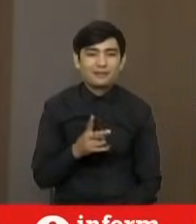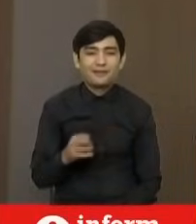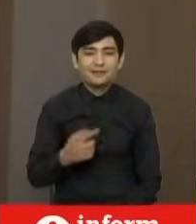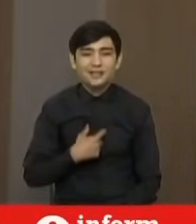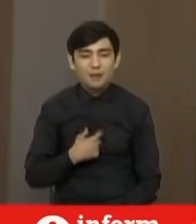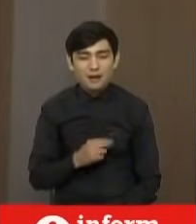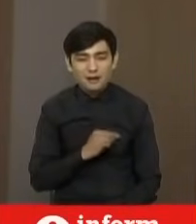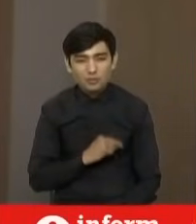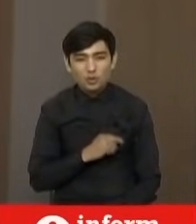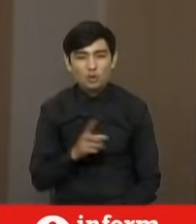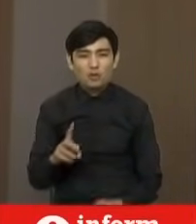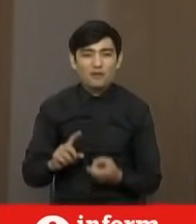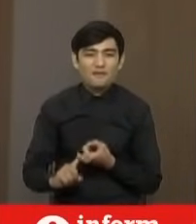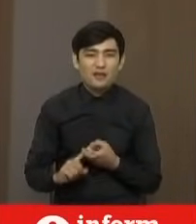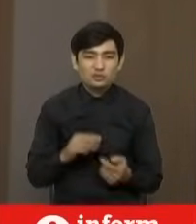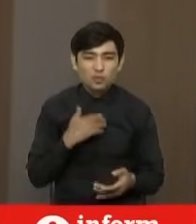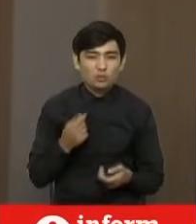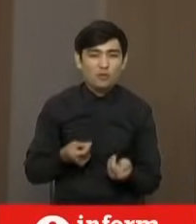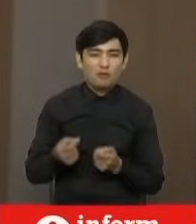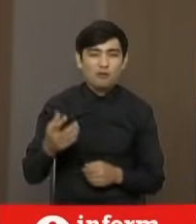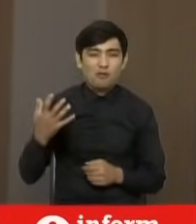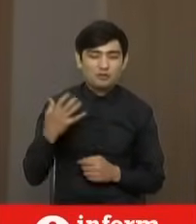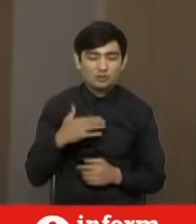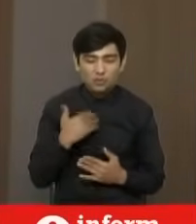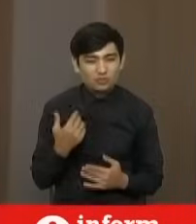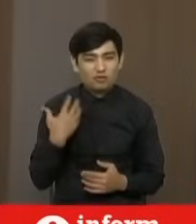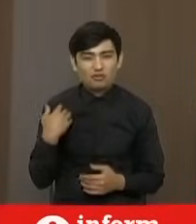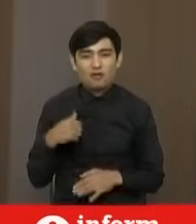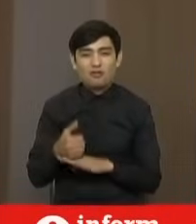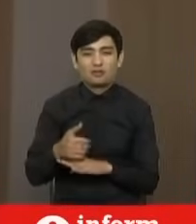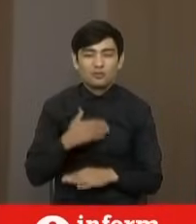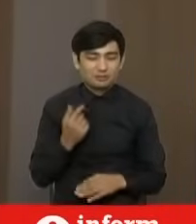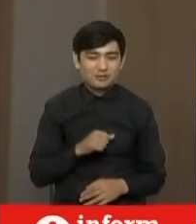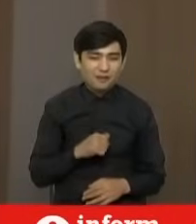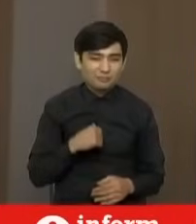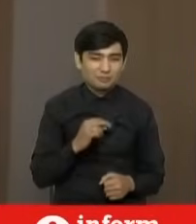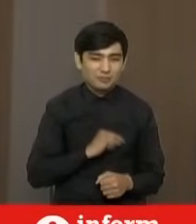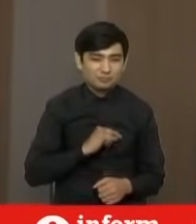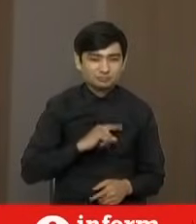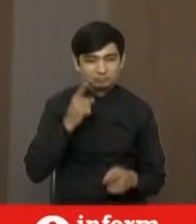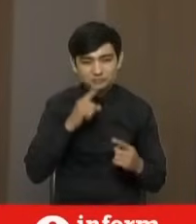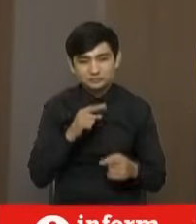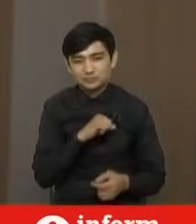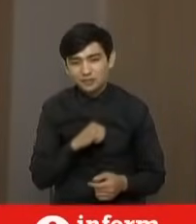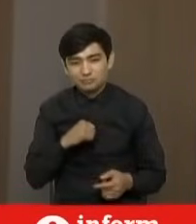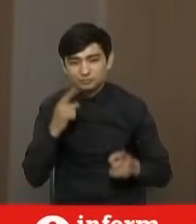от каких-то руководителей. Вот поэтому как бы в сфере вот, креативной индустрии, IT,